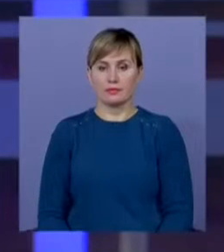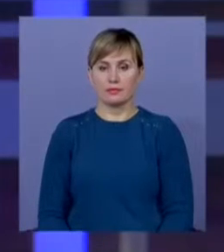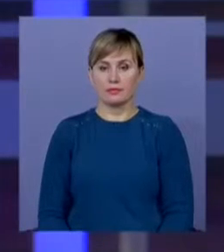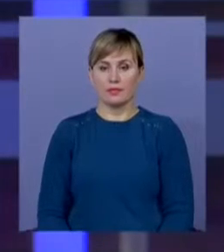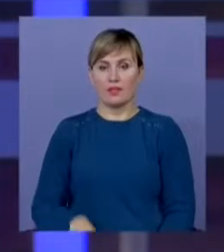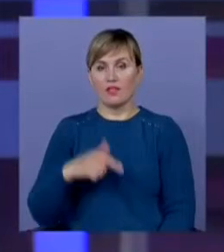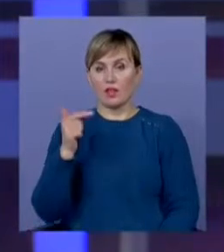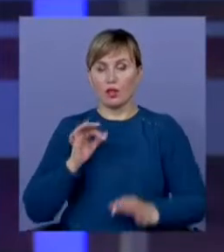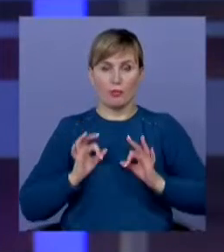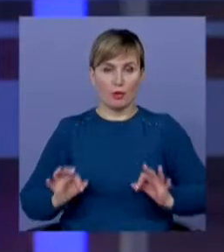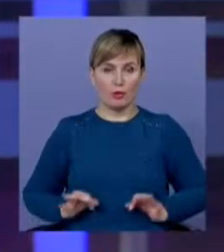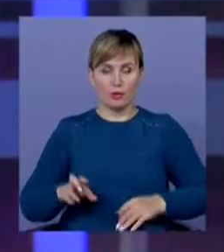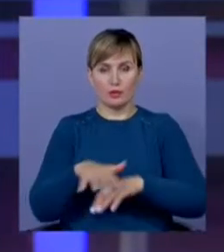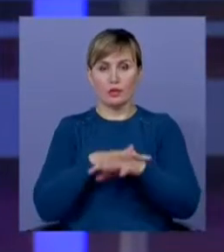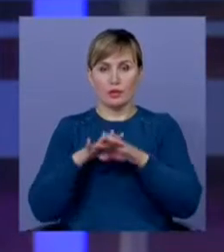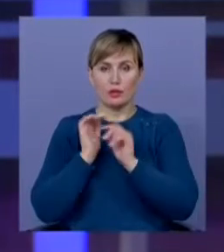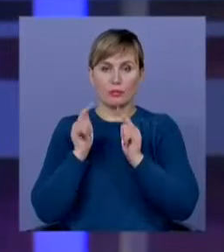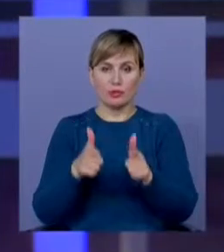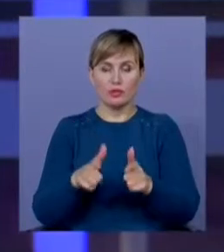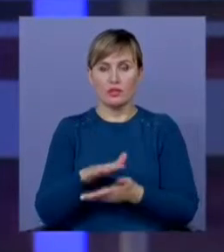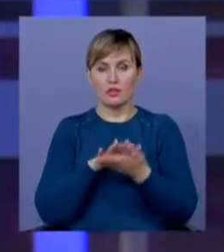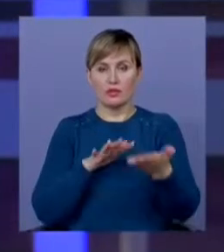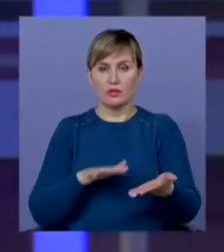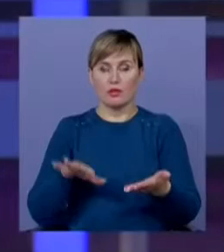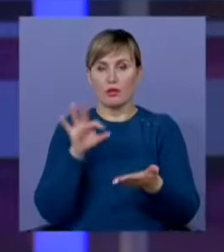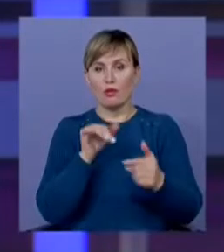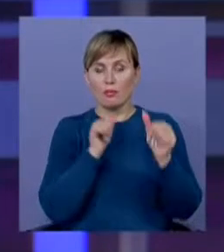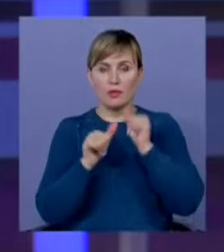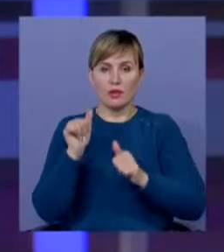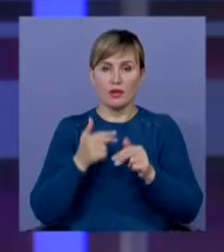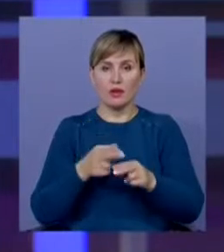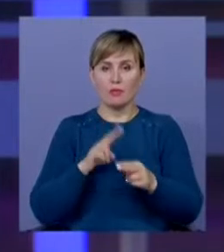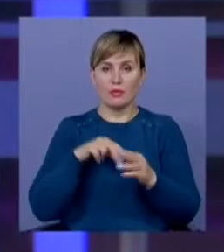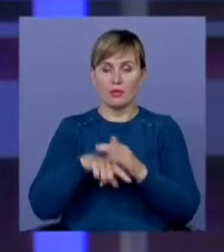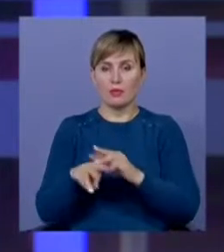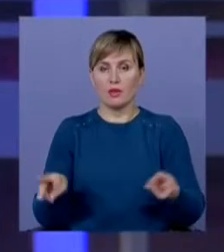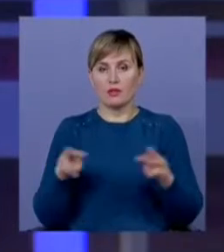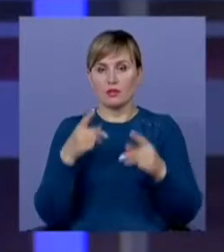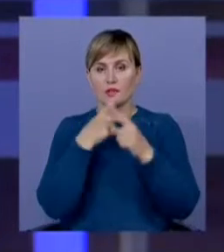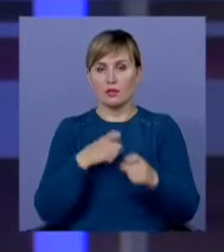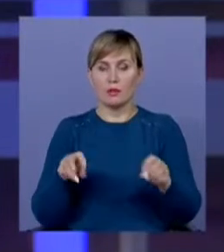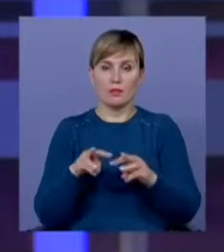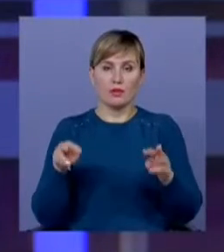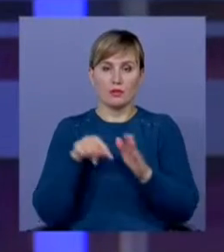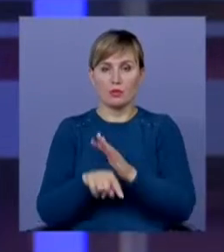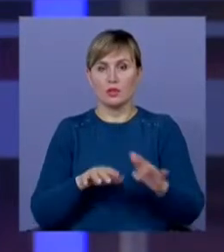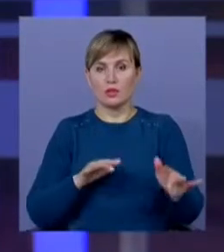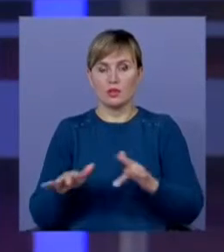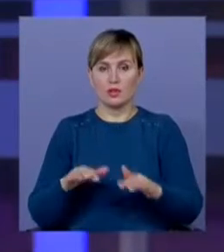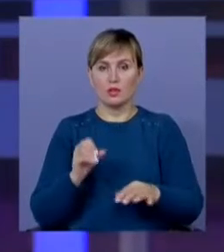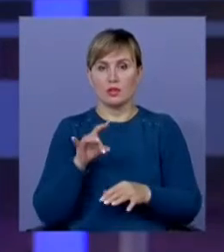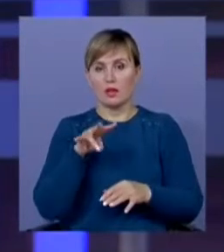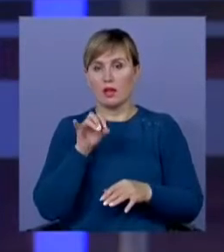В Генеральную прокуратуру страны поступило заявление о пытках. Об этом в кулуарах правительства сообщил министр внутренних дел